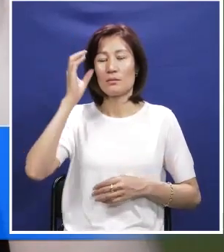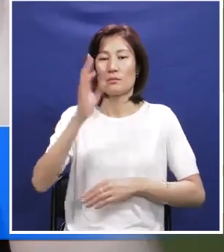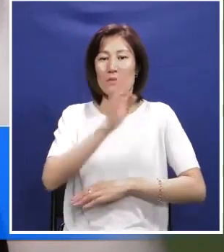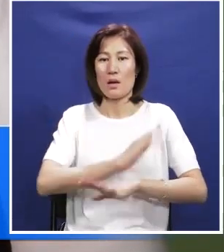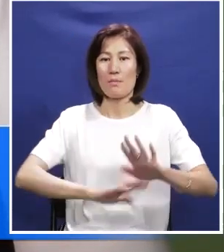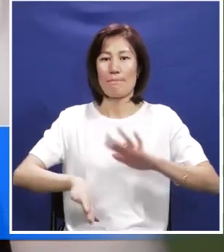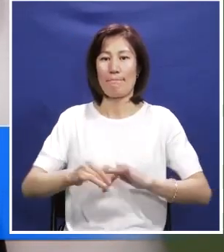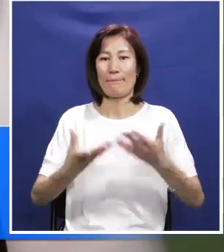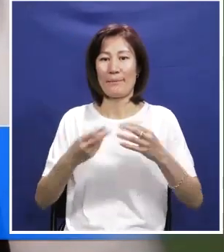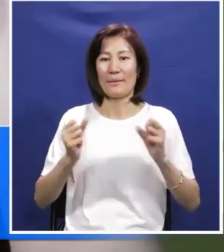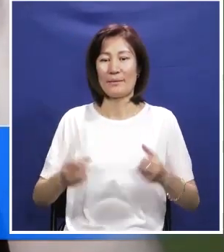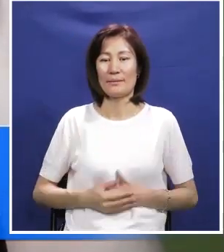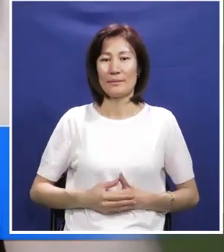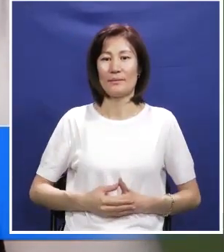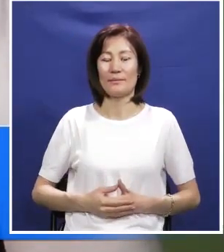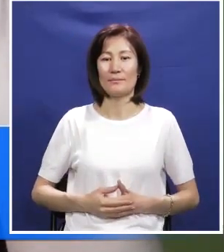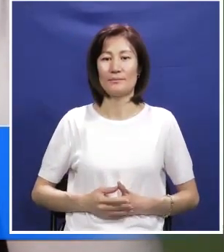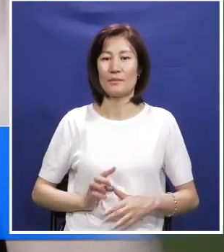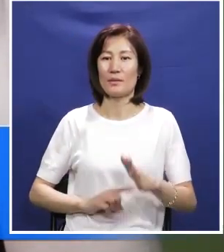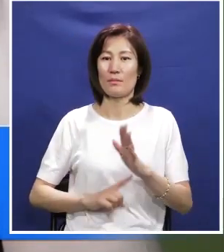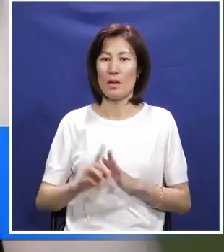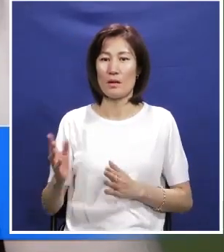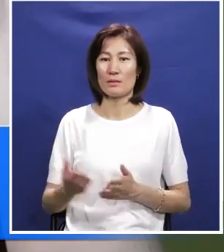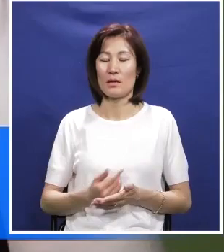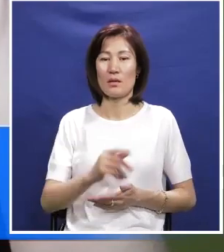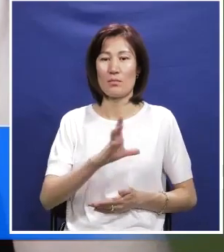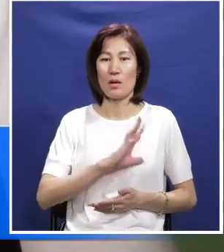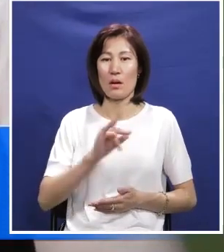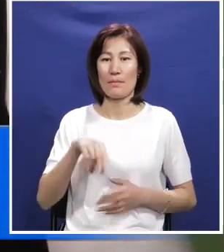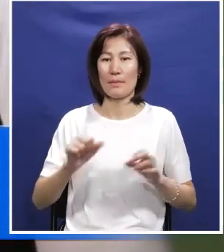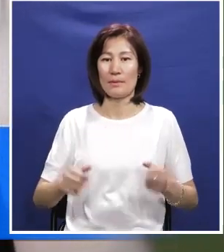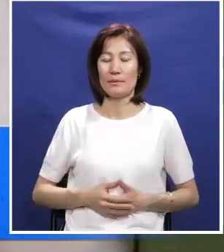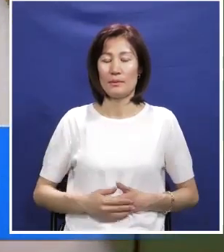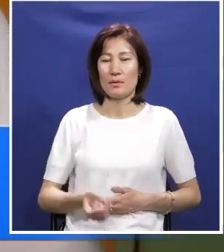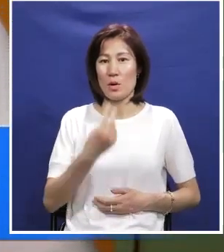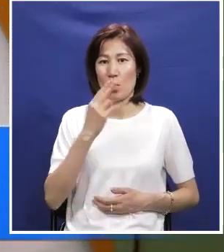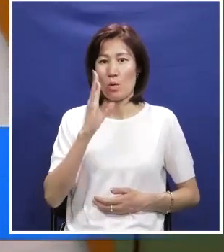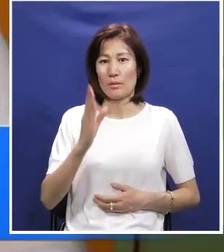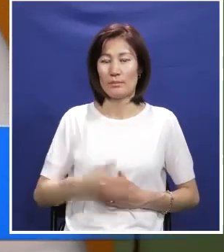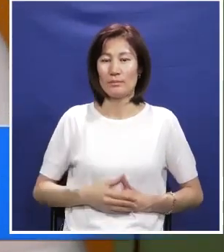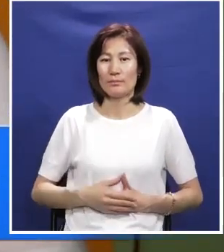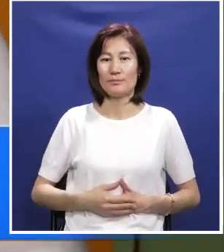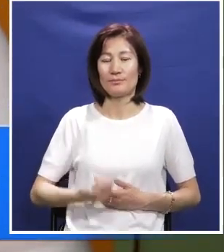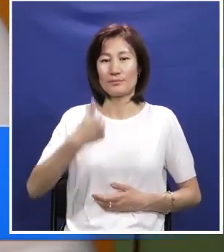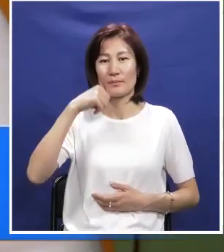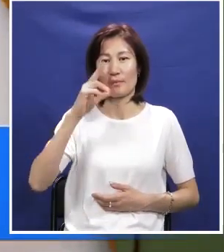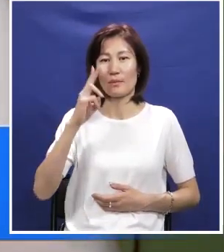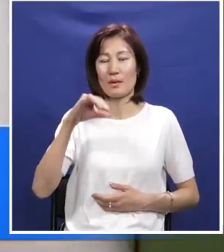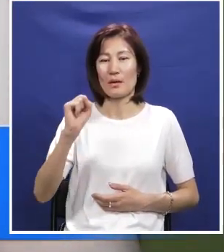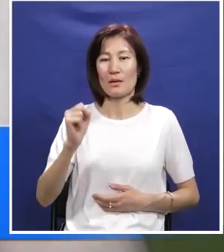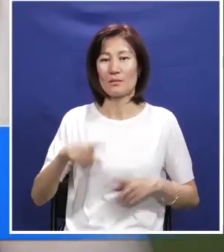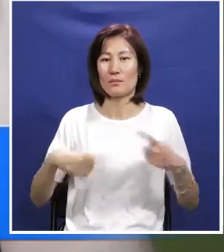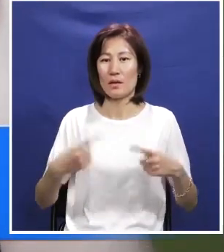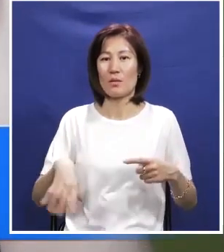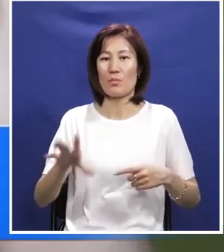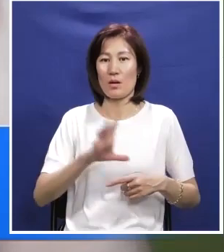берудің бәрі осы бала бақшасынан басталады. Бала бақшаны көріп тұрмыз, кеше ғана айдала